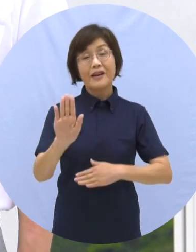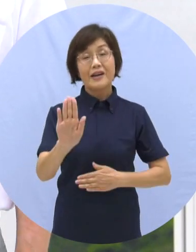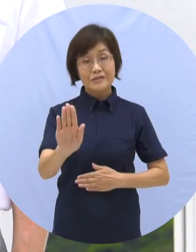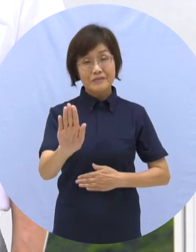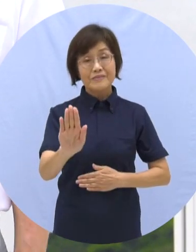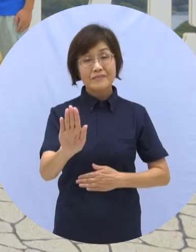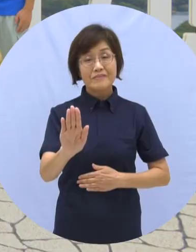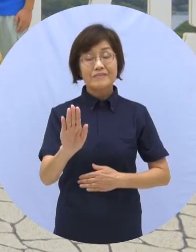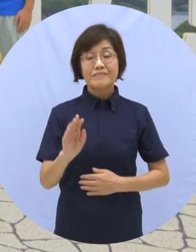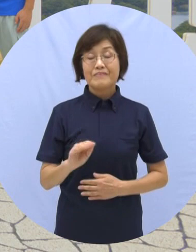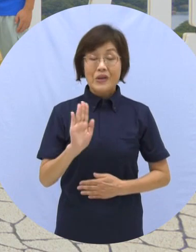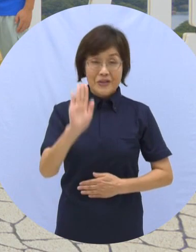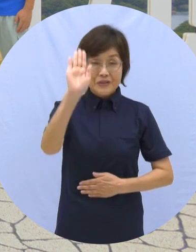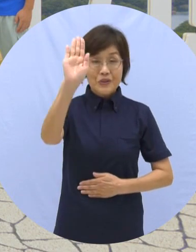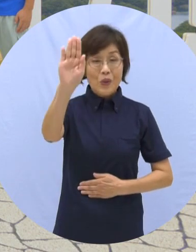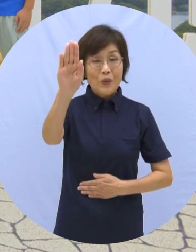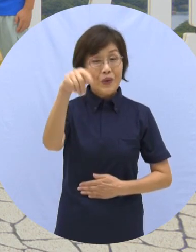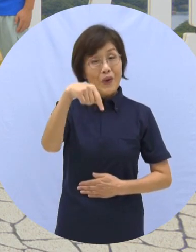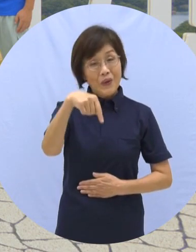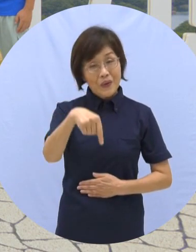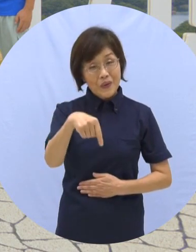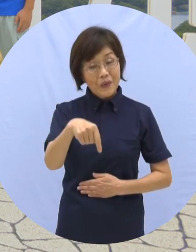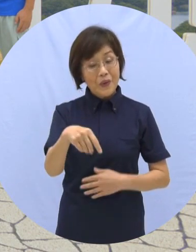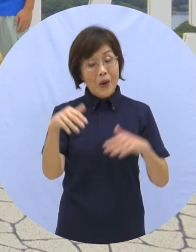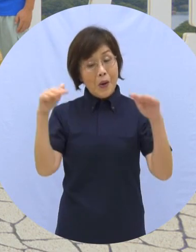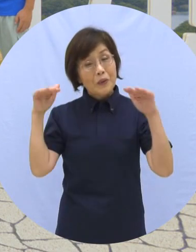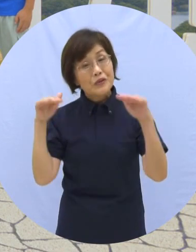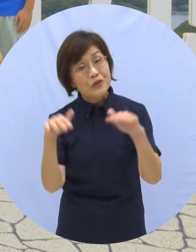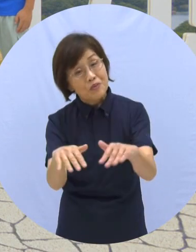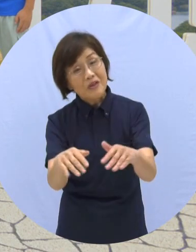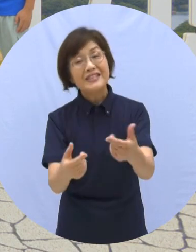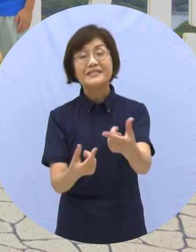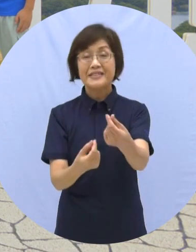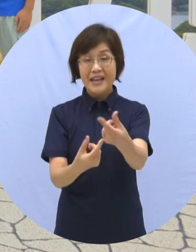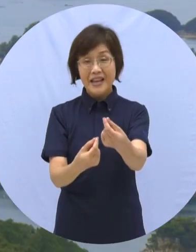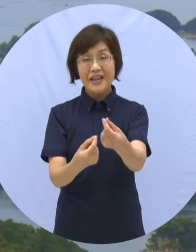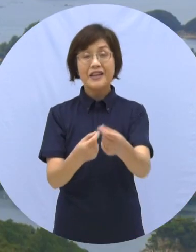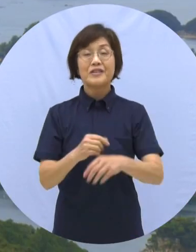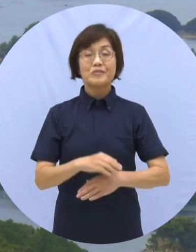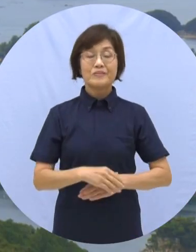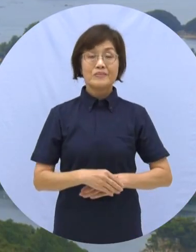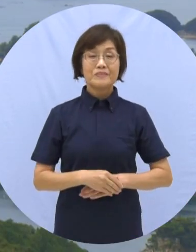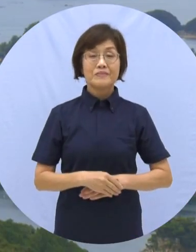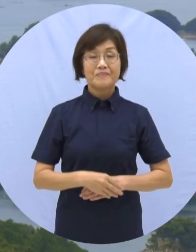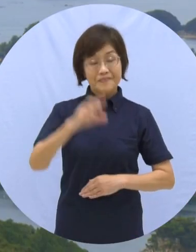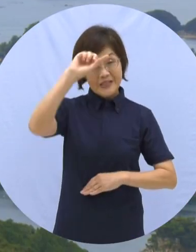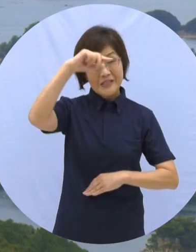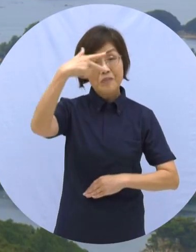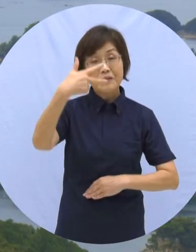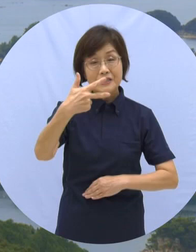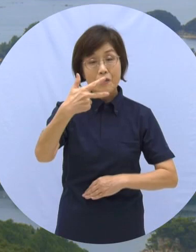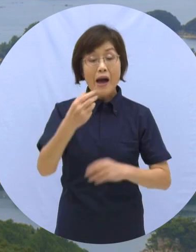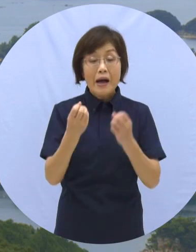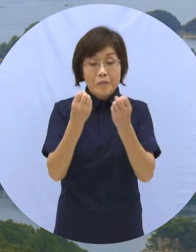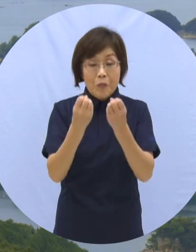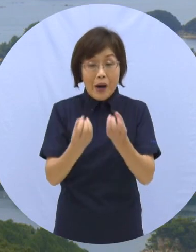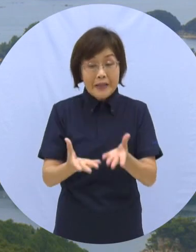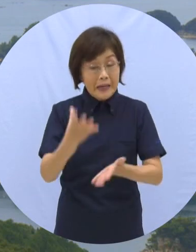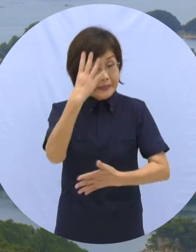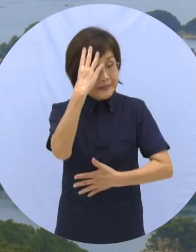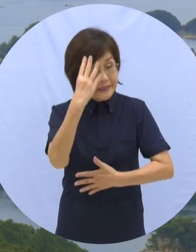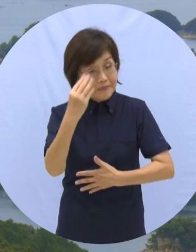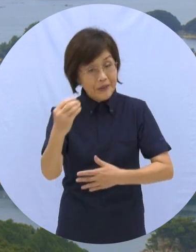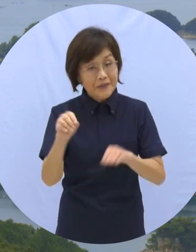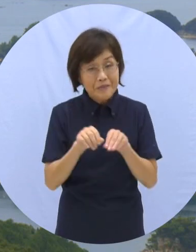。 これからの九十九島観光公園に注目ですね。 本市では新しい佐世保の魅力